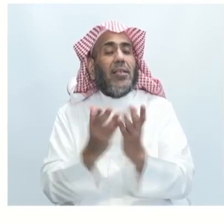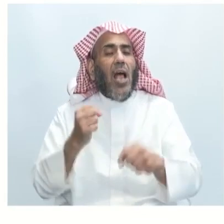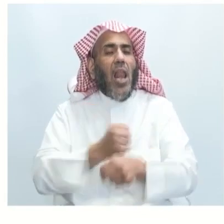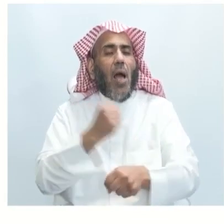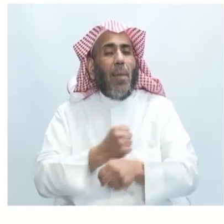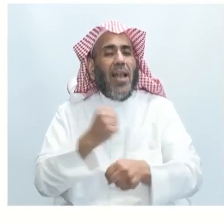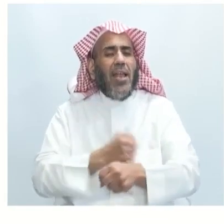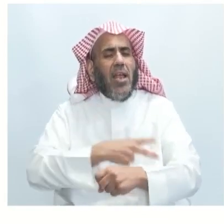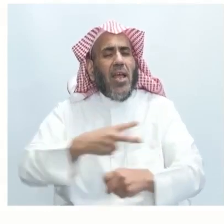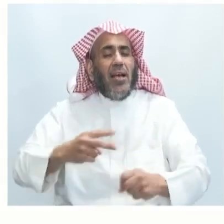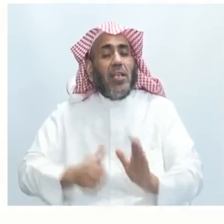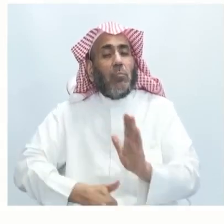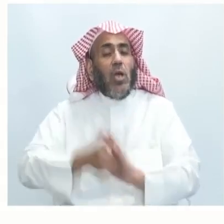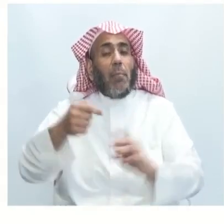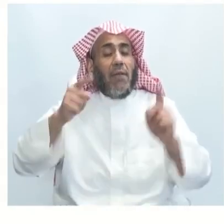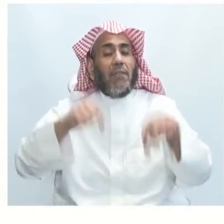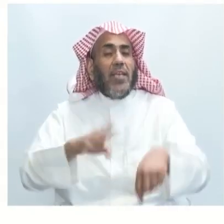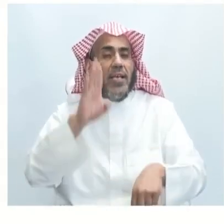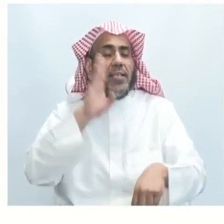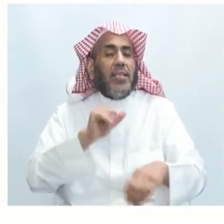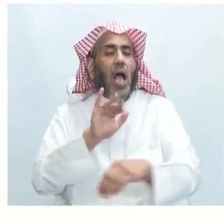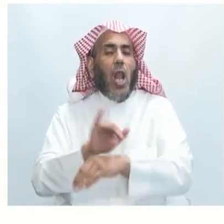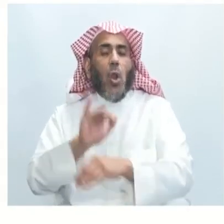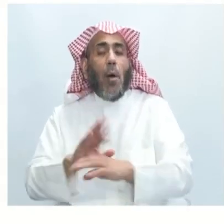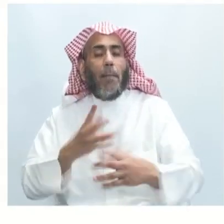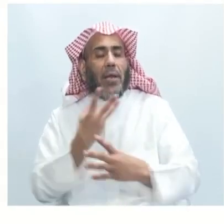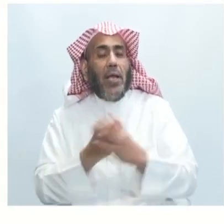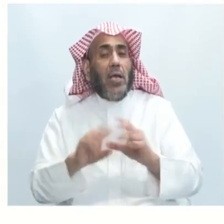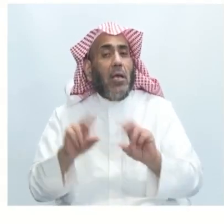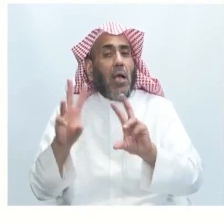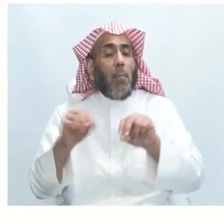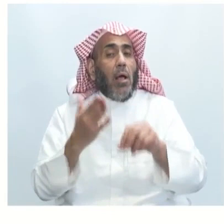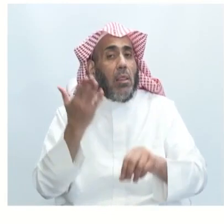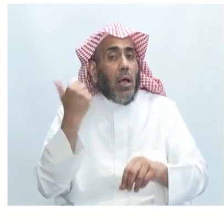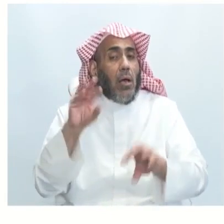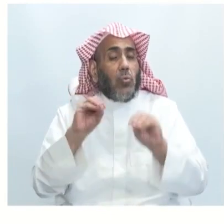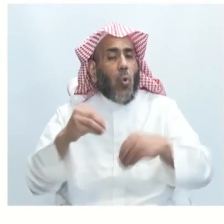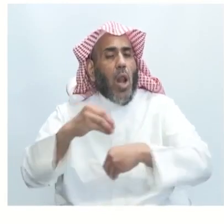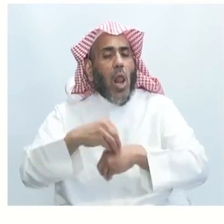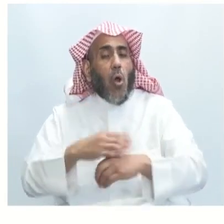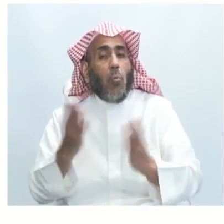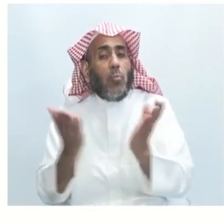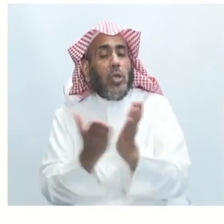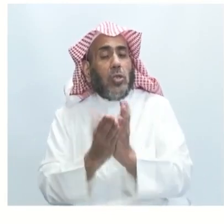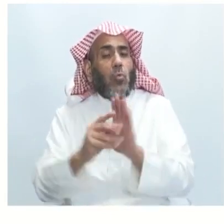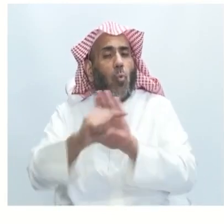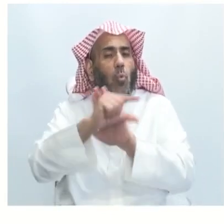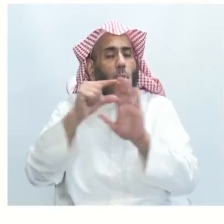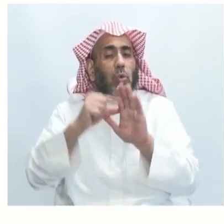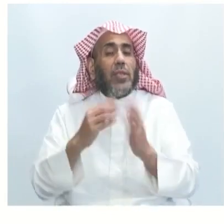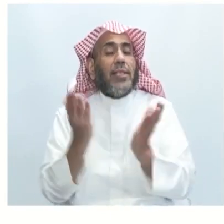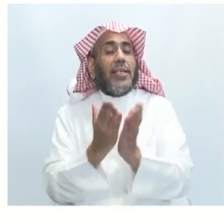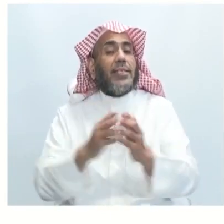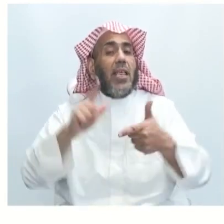العمليات المساهمه في التعلم ابنائي وبناتي الطلاب كما ذكرت لكم درسنا هو الموضوع او الدرس